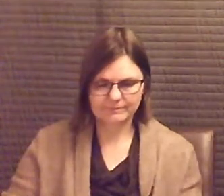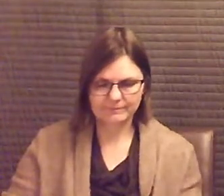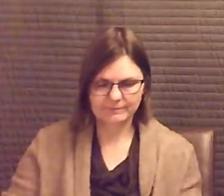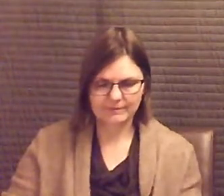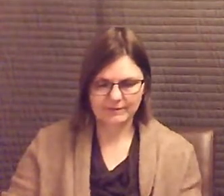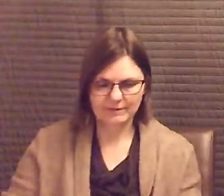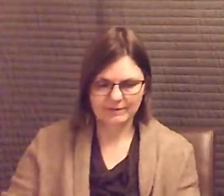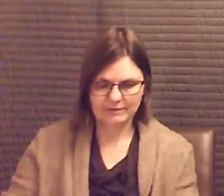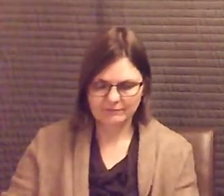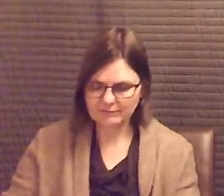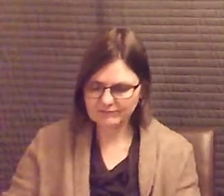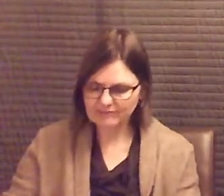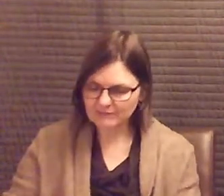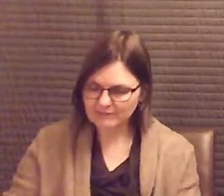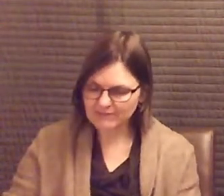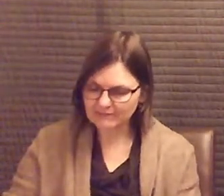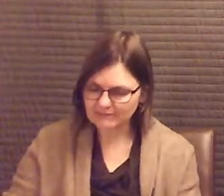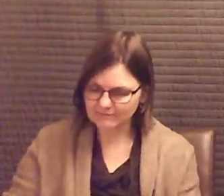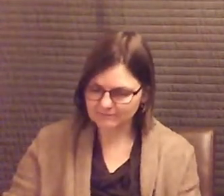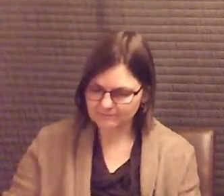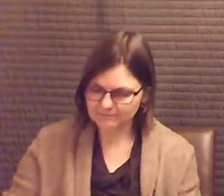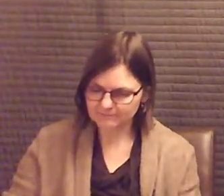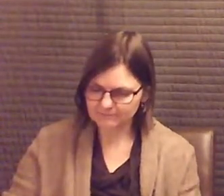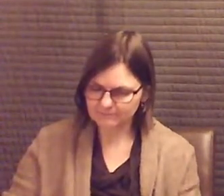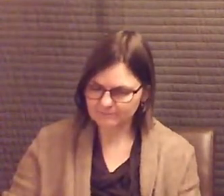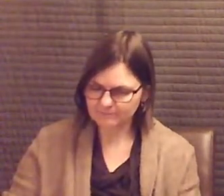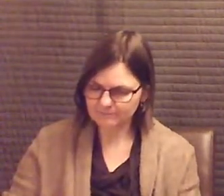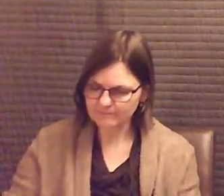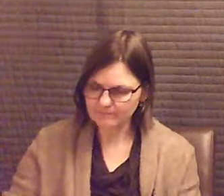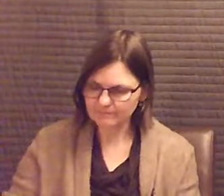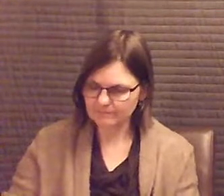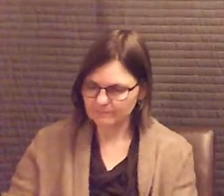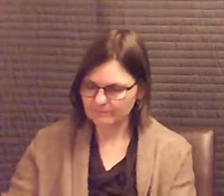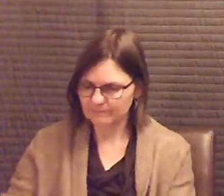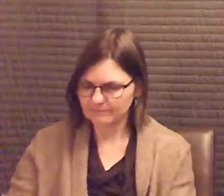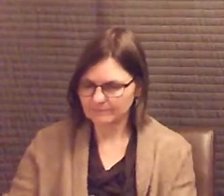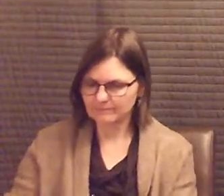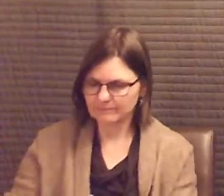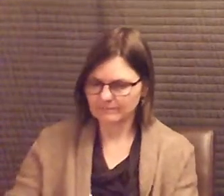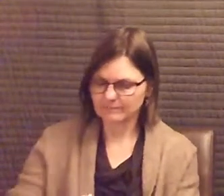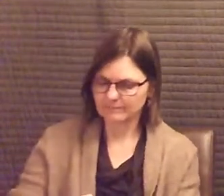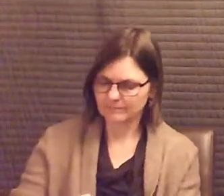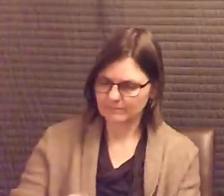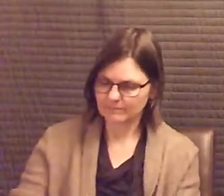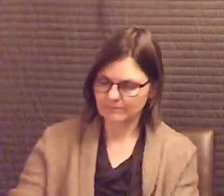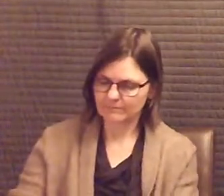zo'n voor stuk die samen een advies 37 kromme indiaanse olie